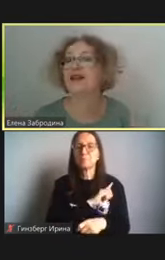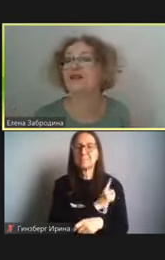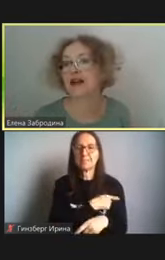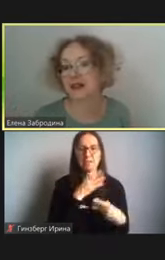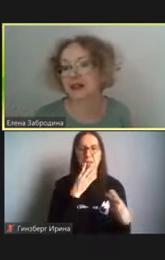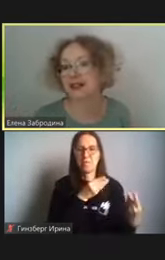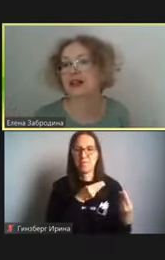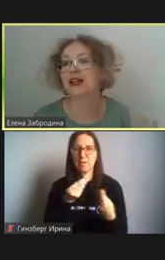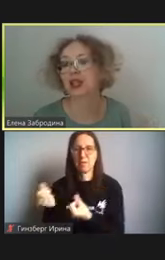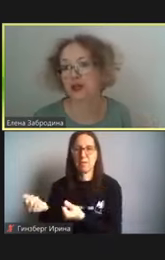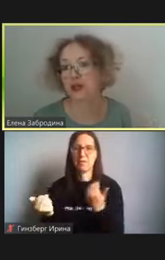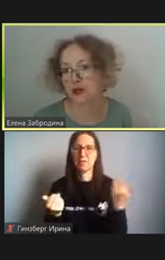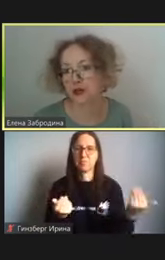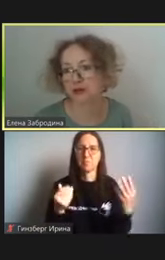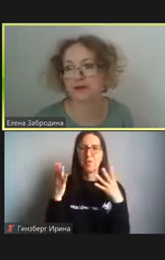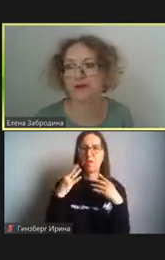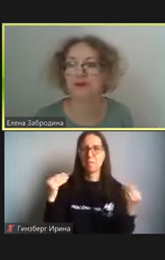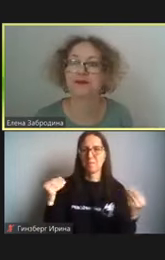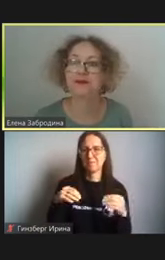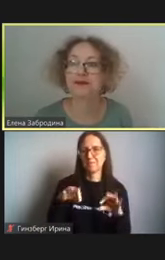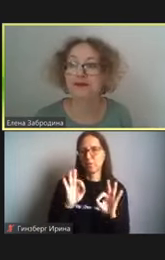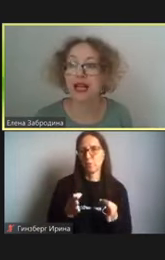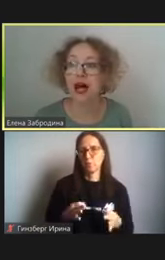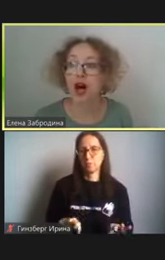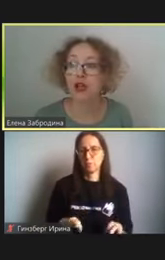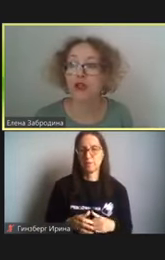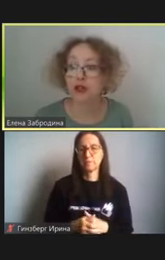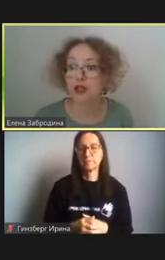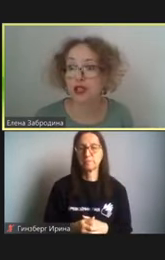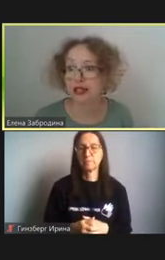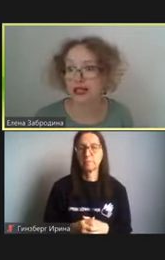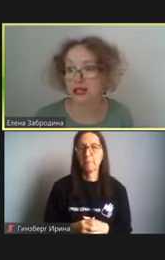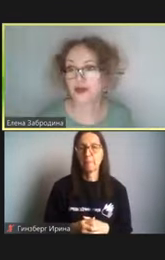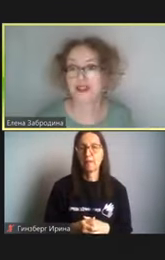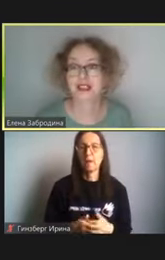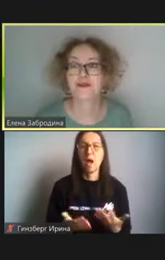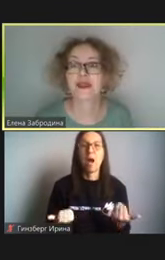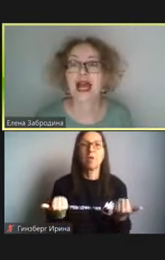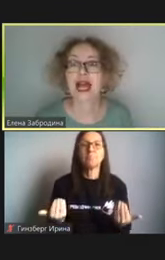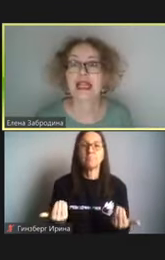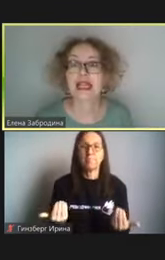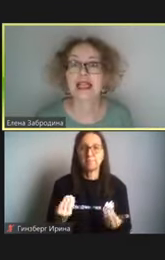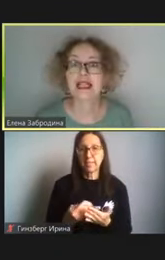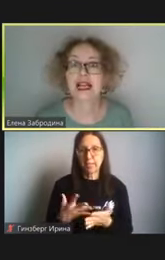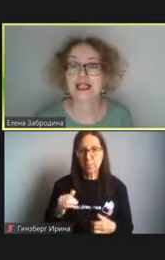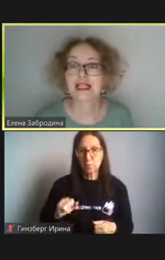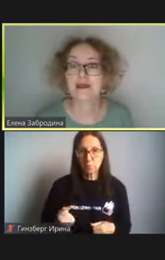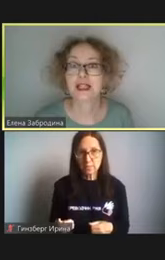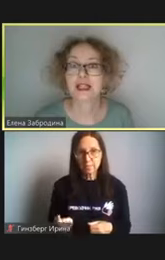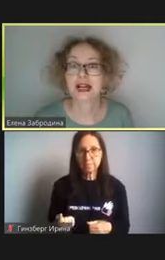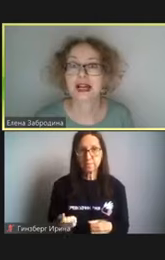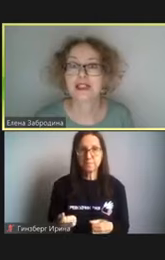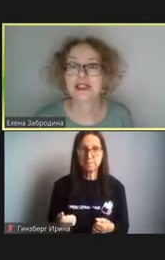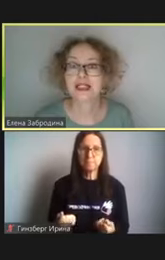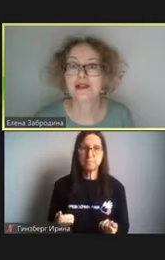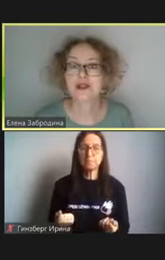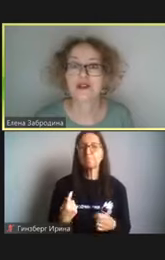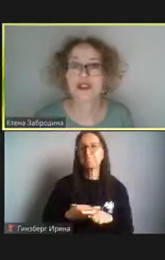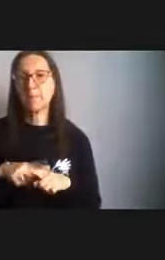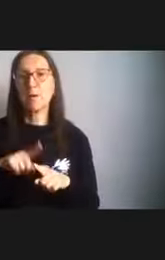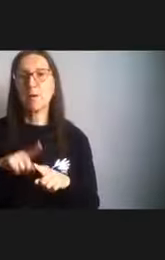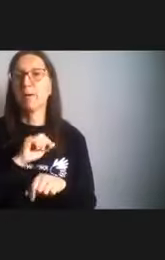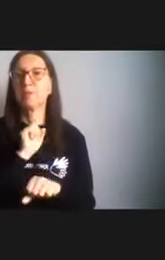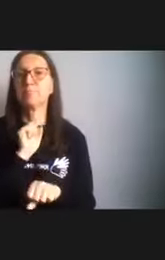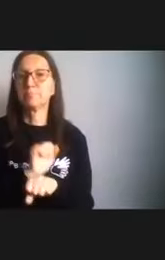влияние фламандского искусства. Ну что ж, дорогие друзья, и на этом я